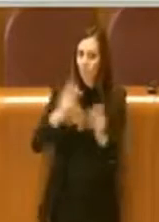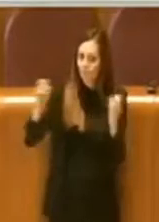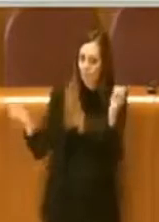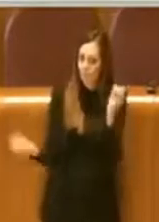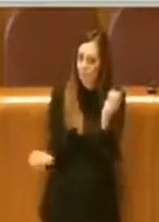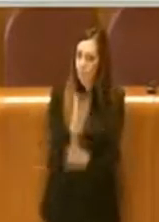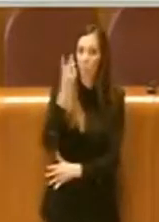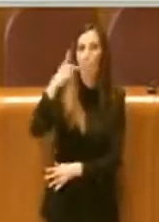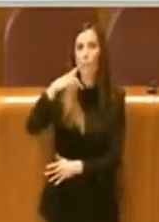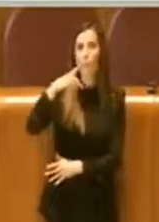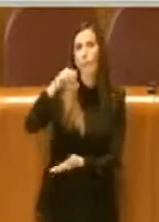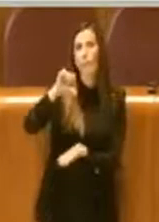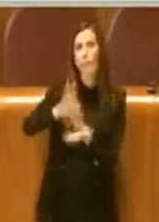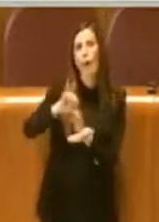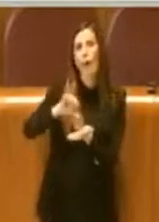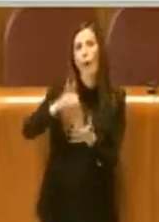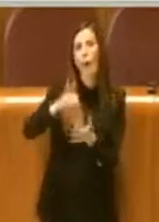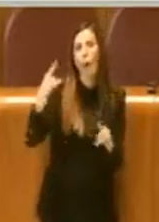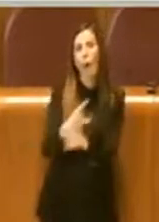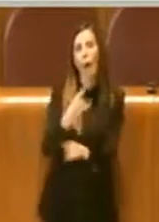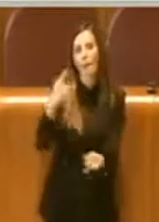del polo dell'artigianato